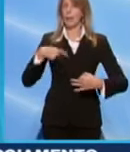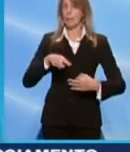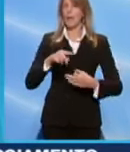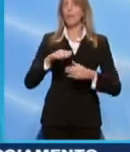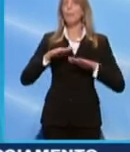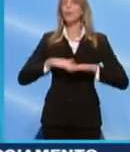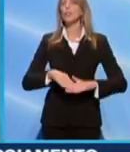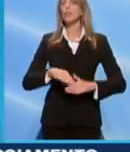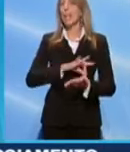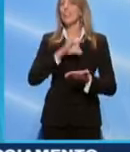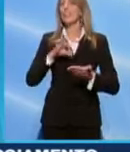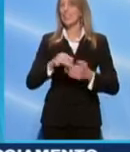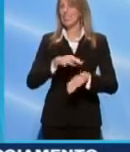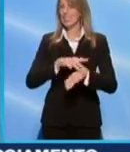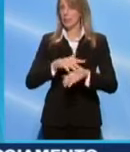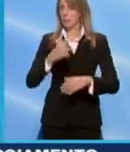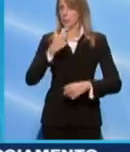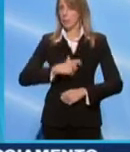ho concluso,